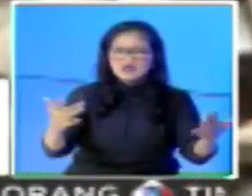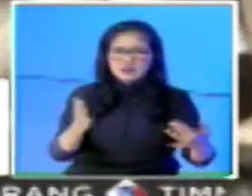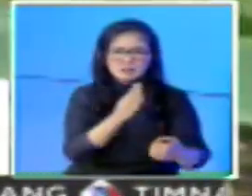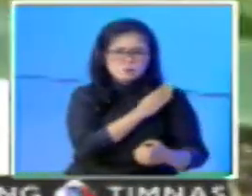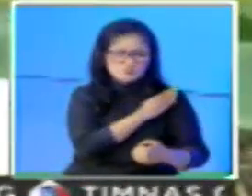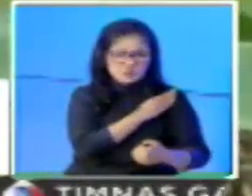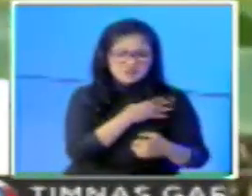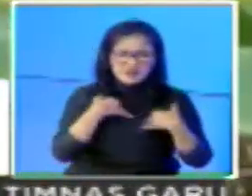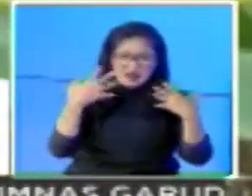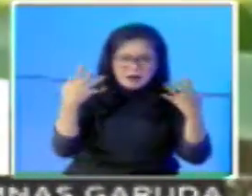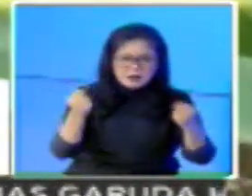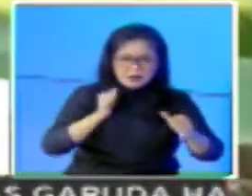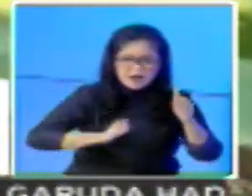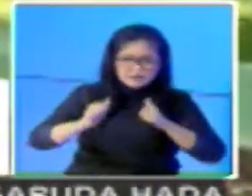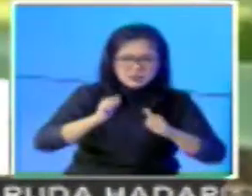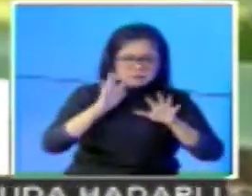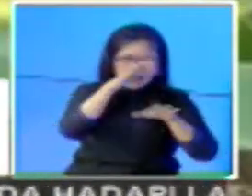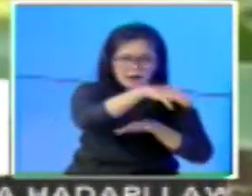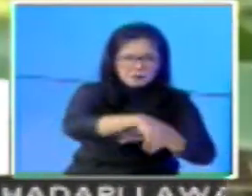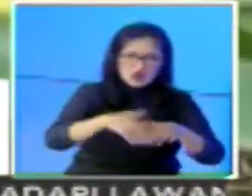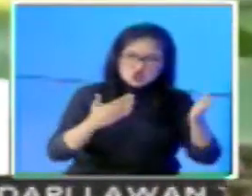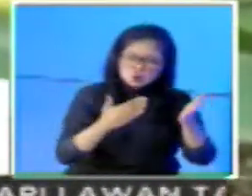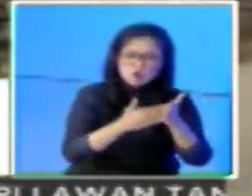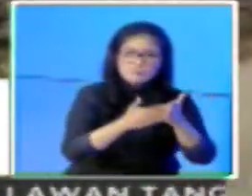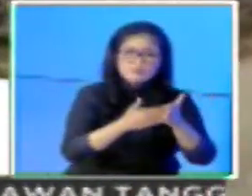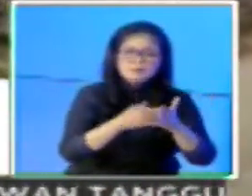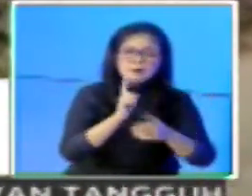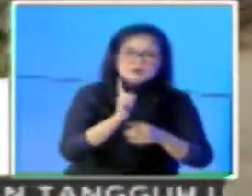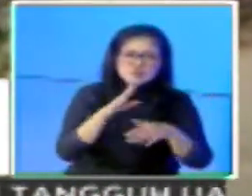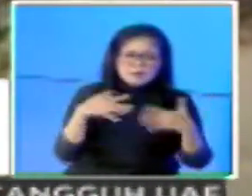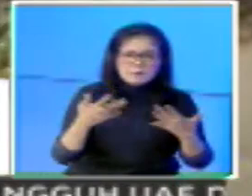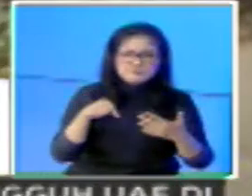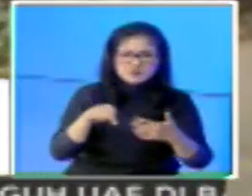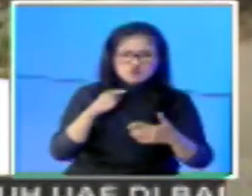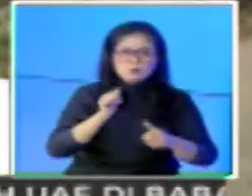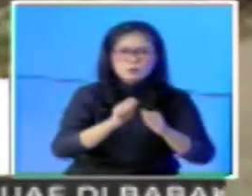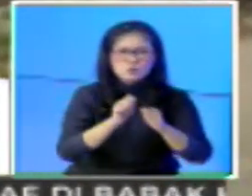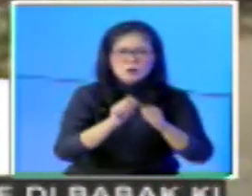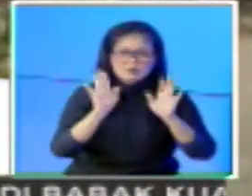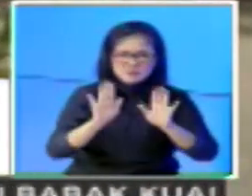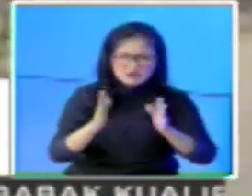aktivitas penambangan segera dihentikan dan dikaji ulang karena membahayakan warga dan pemukiman di sekitar gunung.